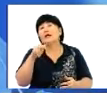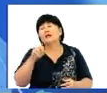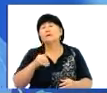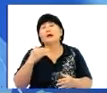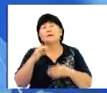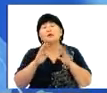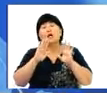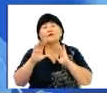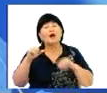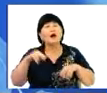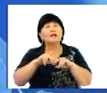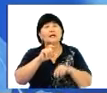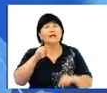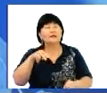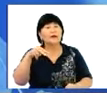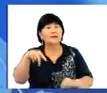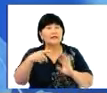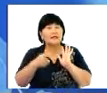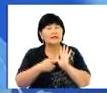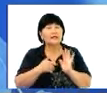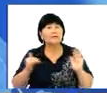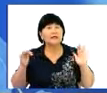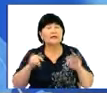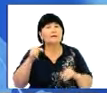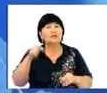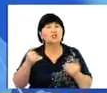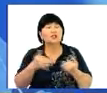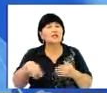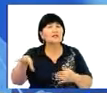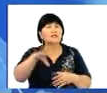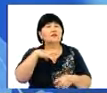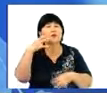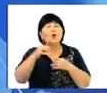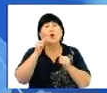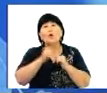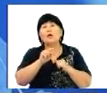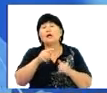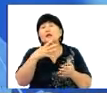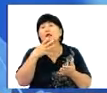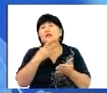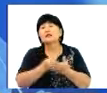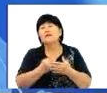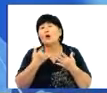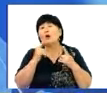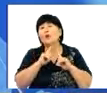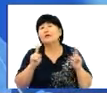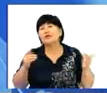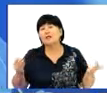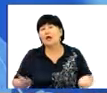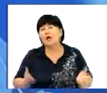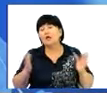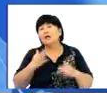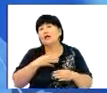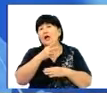Международная выставка «Астана-экспо-2017» собирает тысячи гостей со всего мира. У каждого из них своя удивительная судьба.